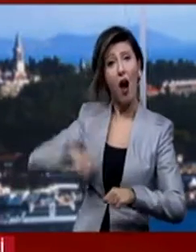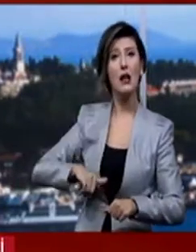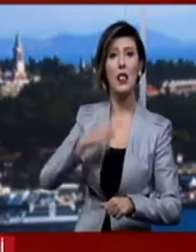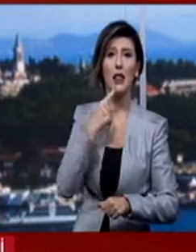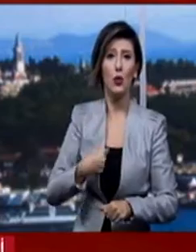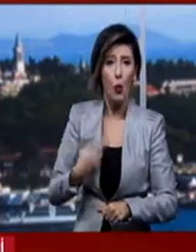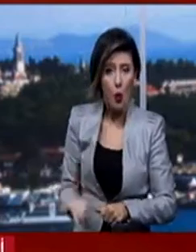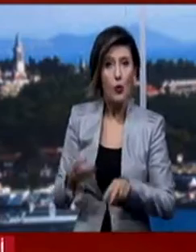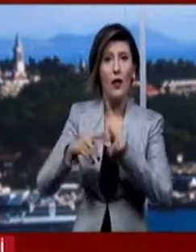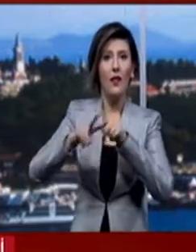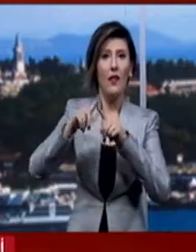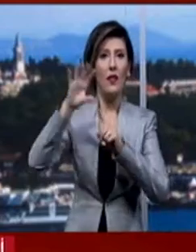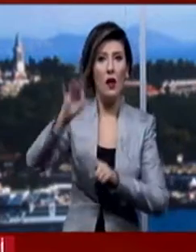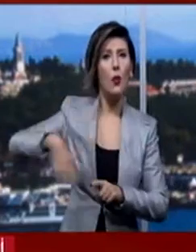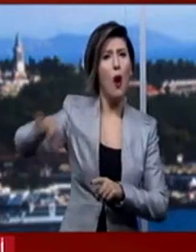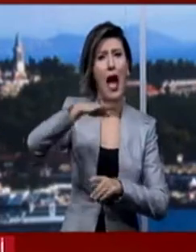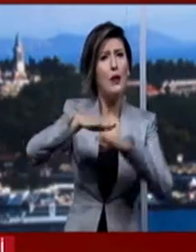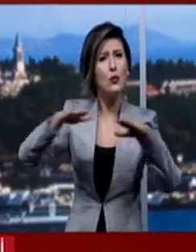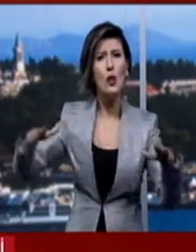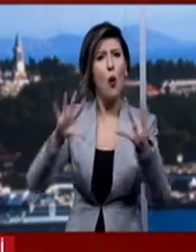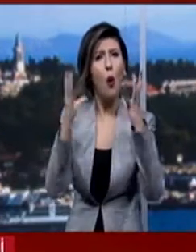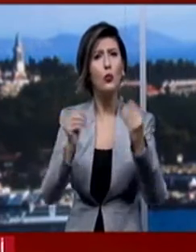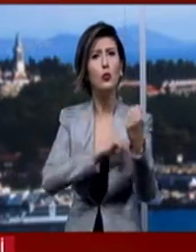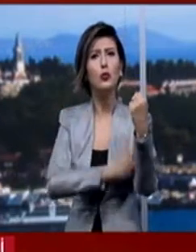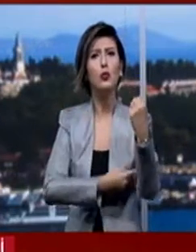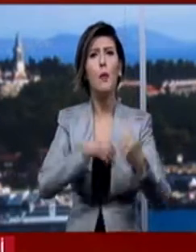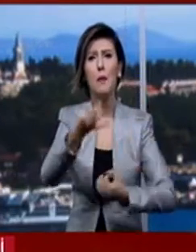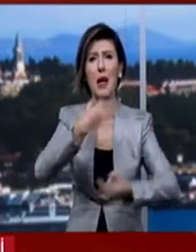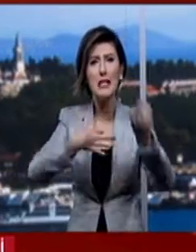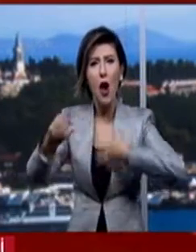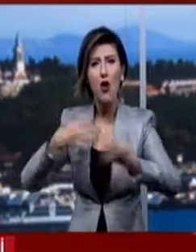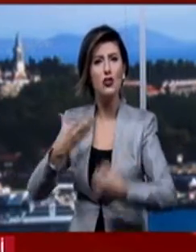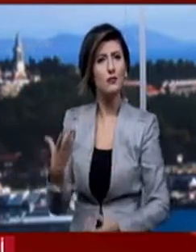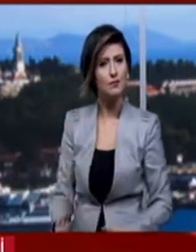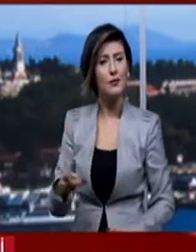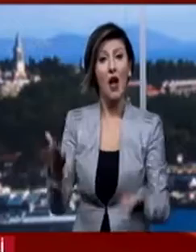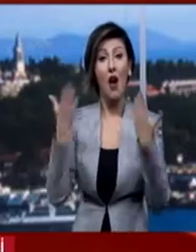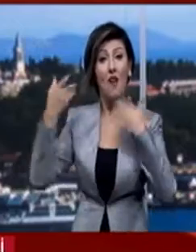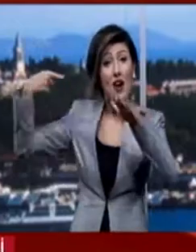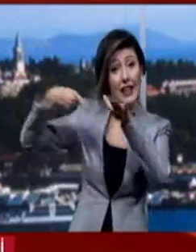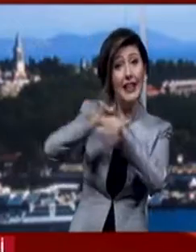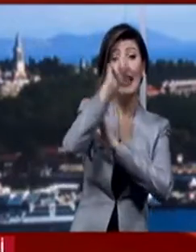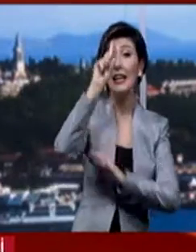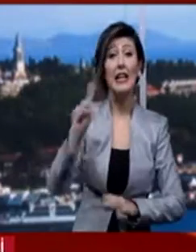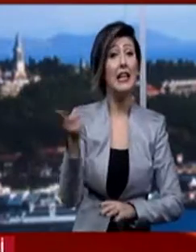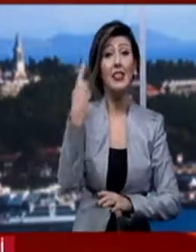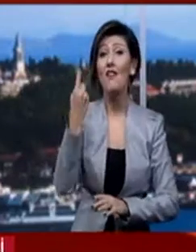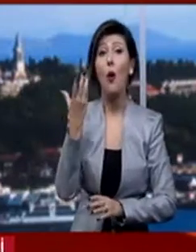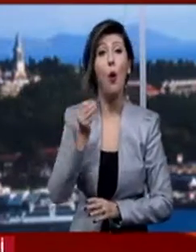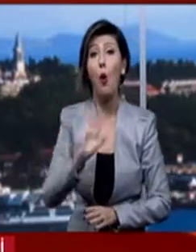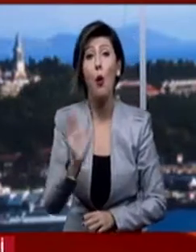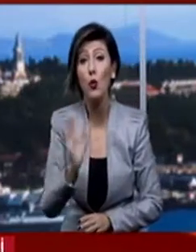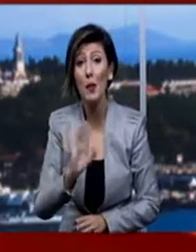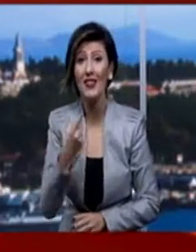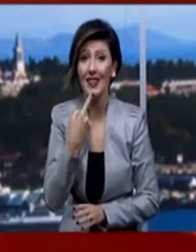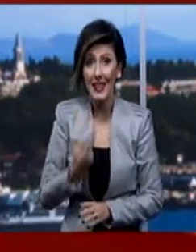da belirterek NATO'dan her düzeyde oldukça güçlü mesajlar geldiğini söyledi. Hava ihlallerinin ilk kez gündeme gelmediğinin